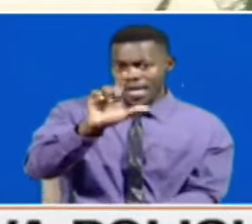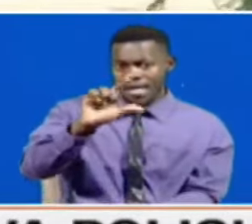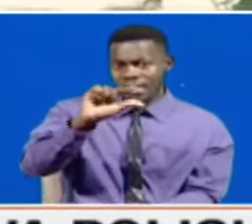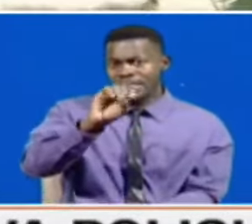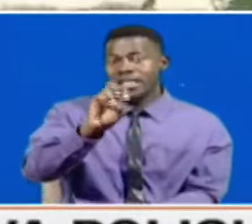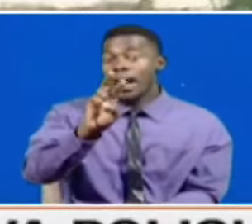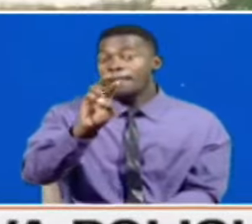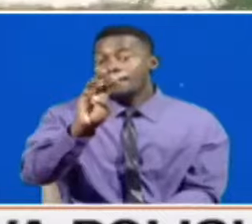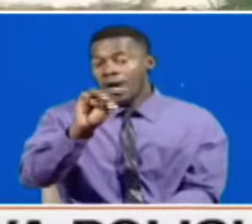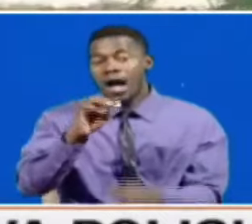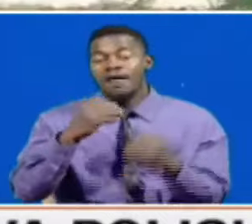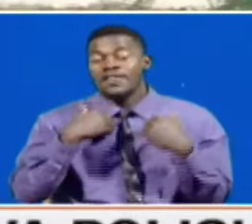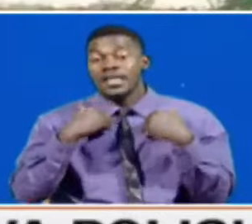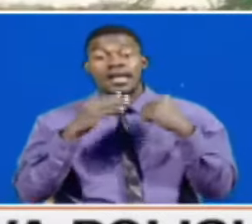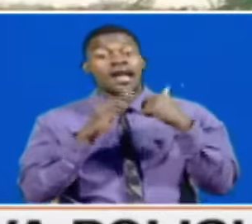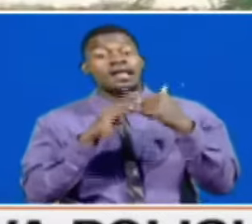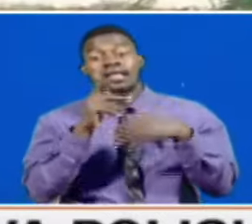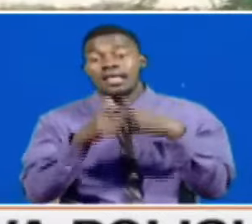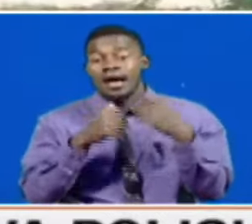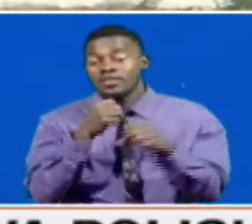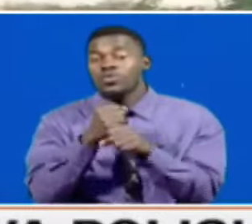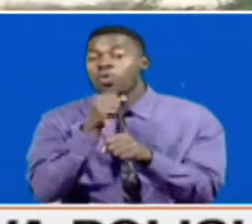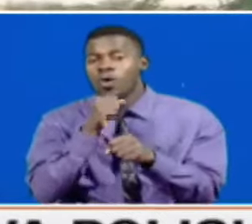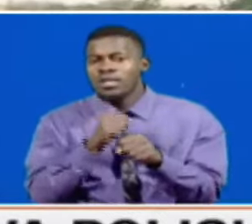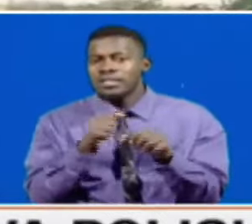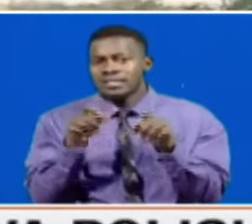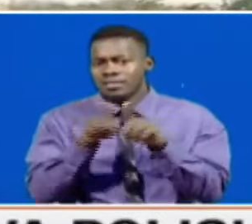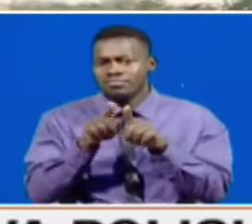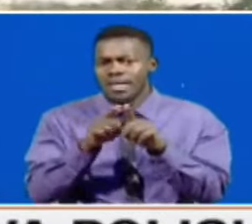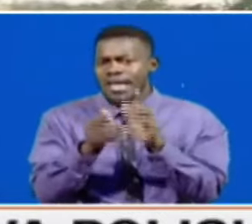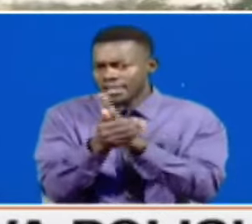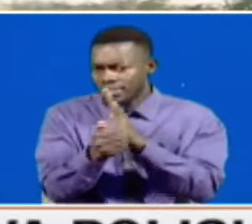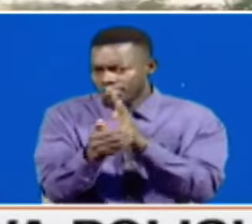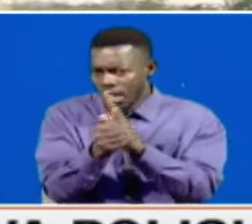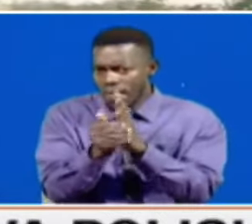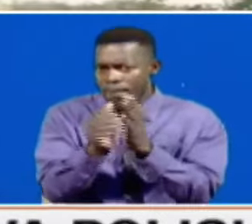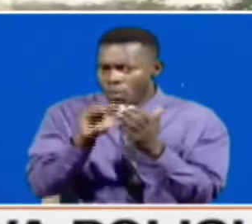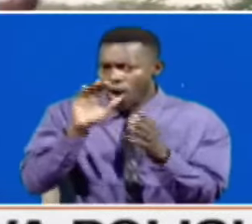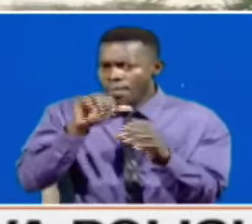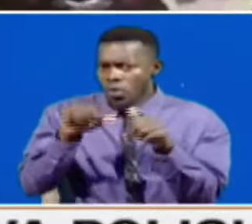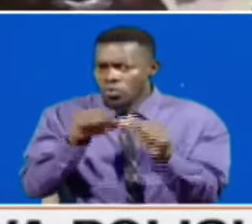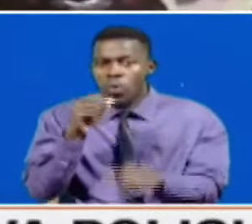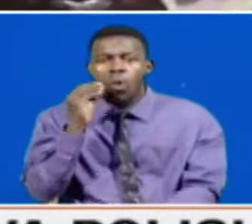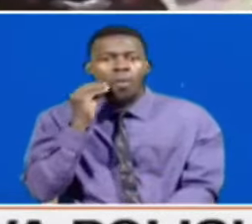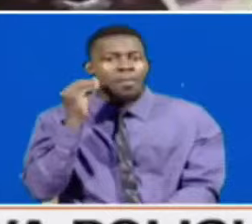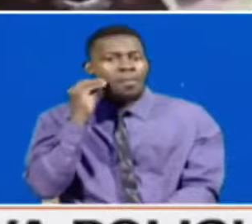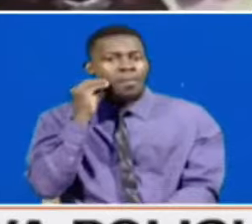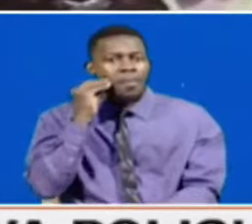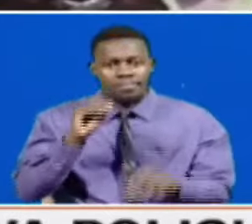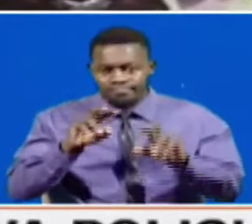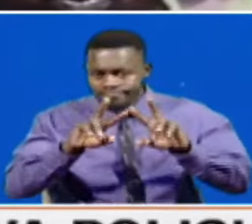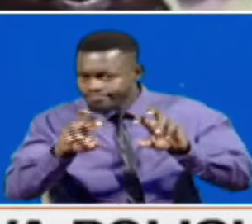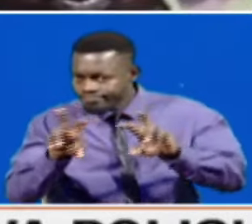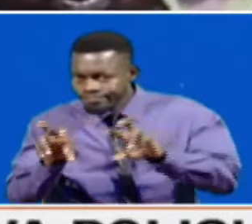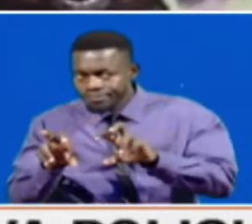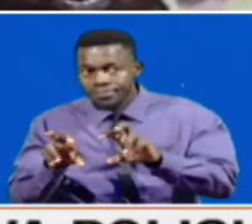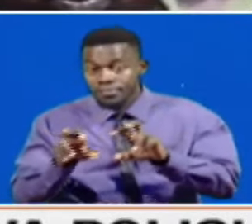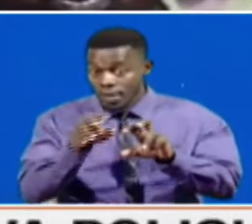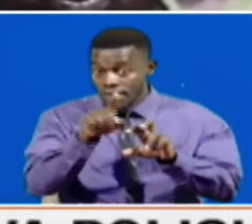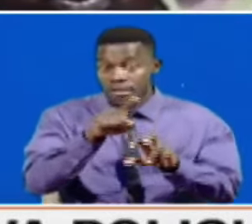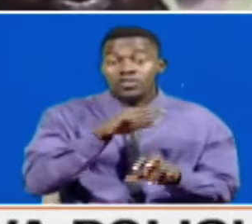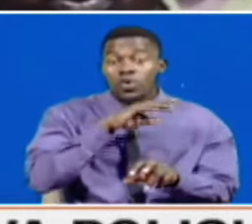uwezo mbalimbali kingana na jinsi anavy amrish na afisa animamia kazini mbwa huyu Ana uwezo wa